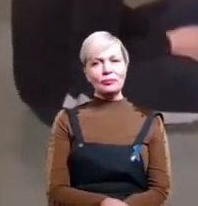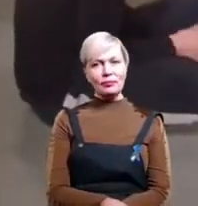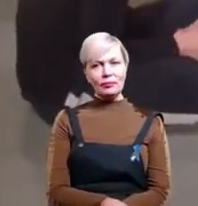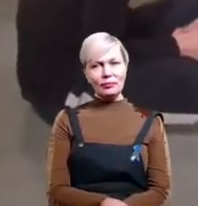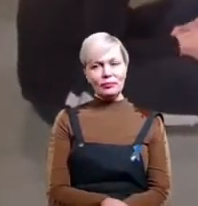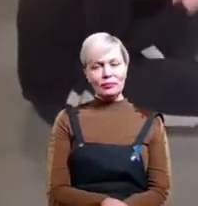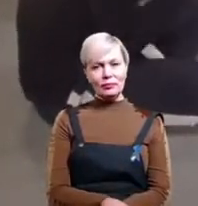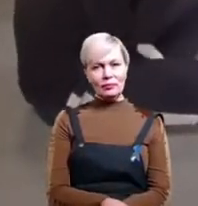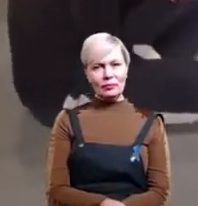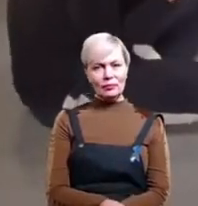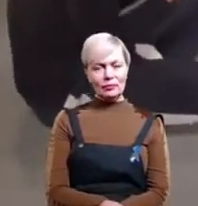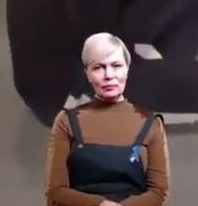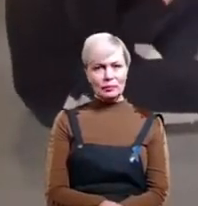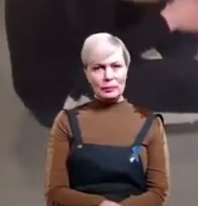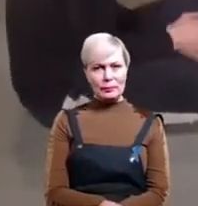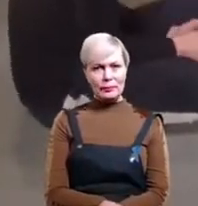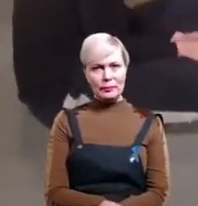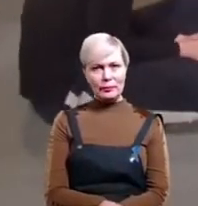Я схожу.